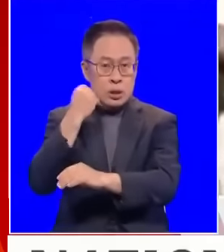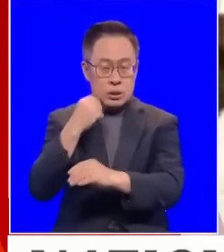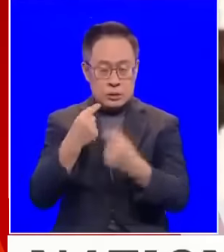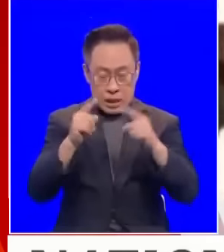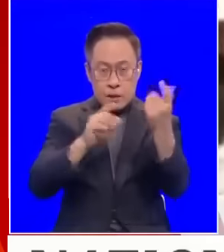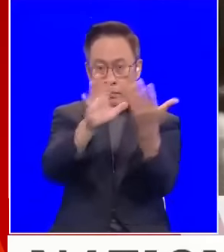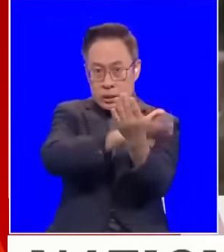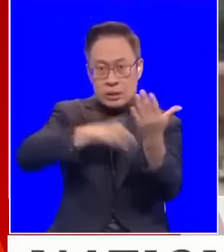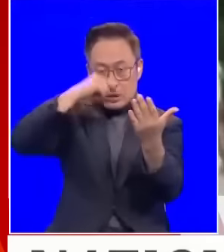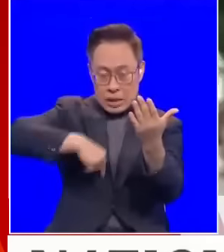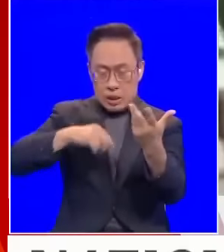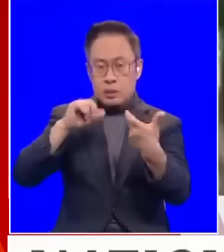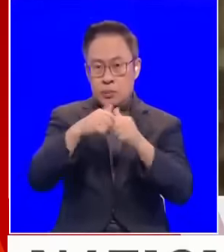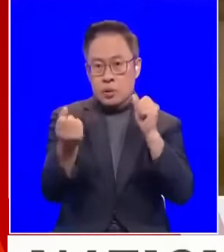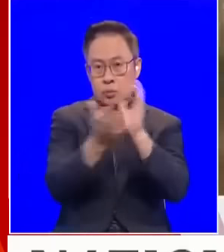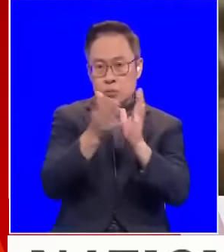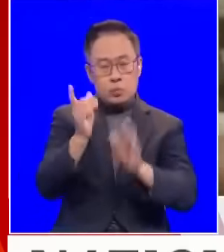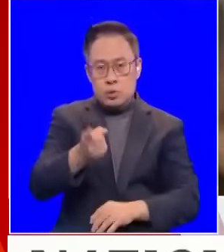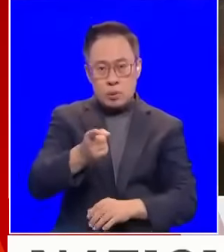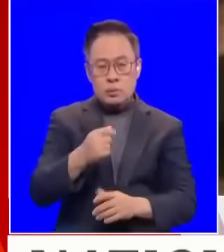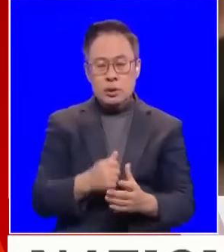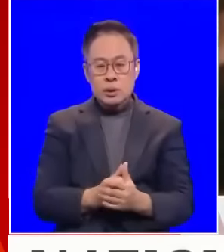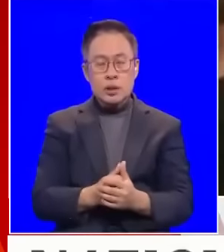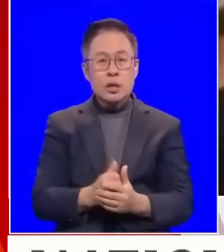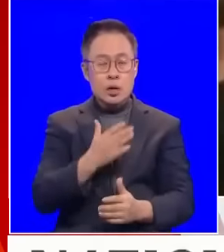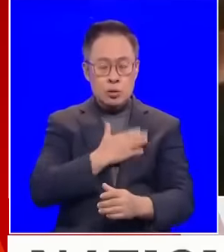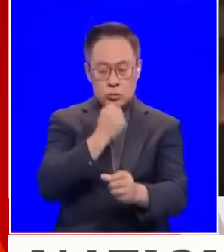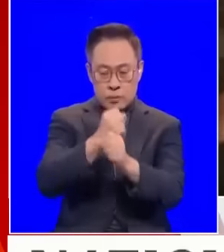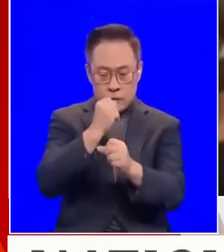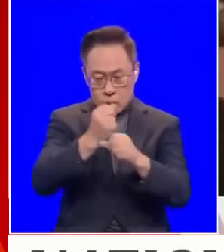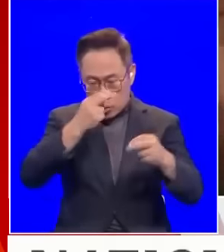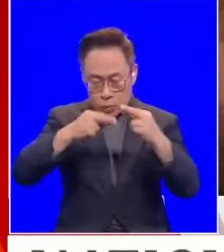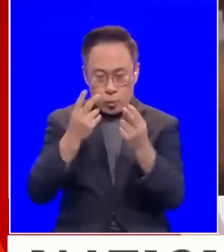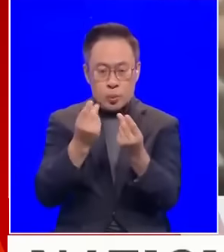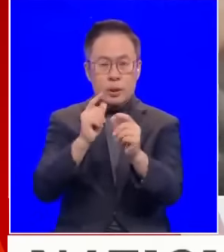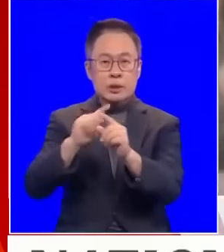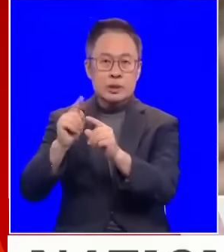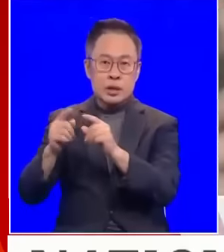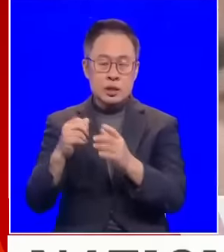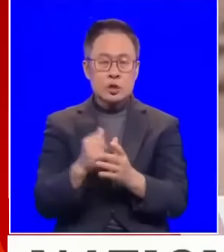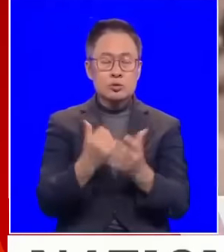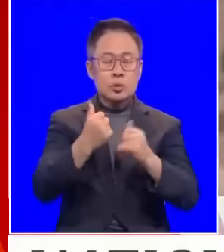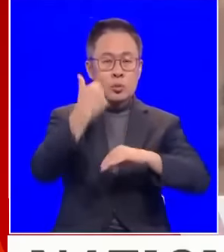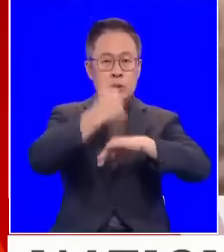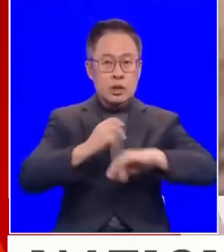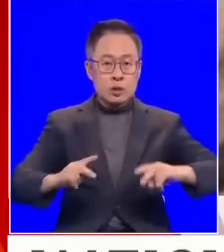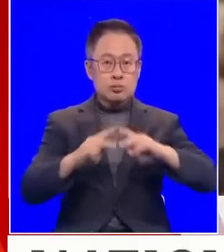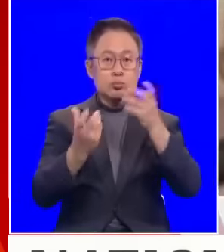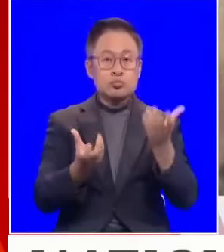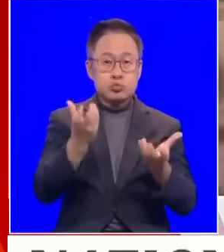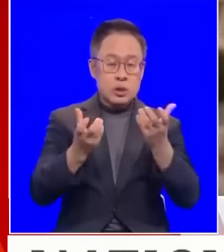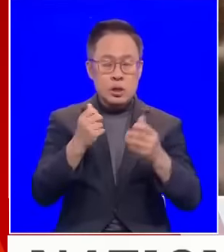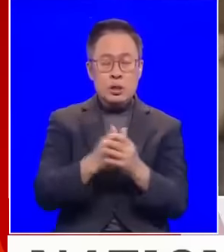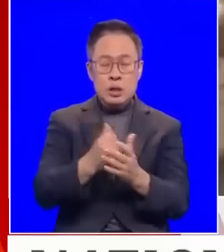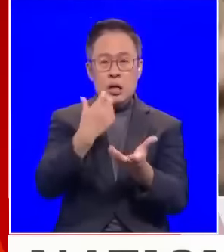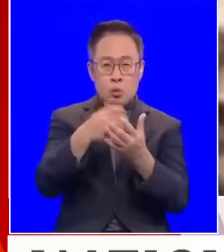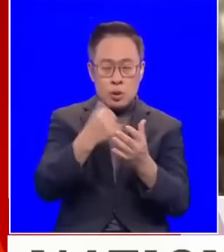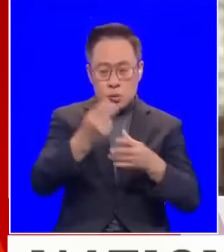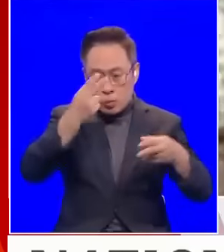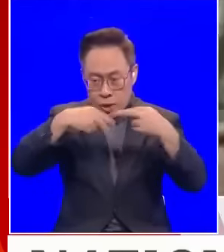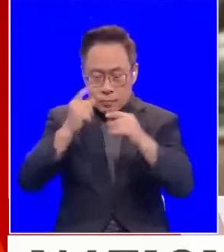ราชการยังคงพยายามติดตามเรื่องนี้และหวังว่าจะมีปฏิหาริย์เกิดขึ้นได้ซึ่งก็มีการหารือในวงพรรคร่วมรัฐบาลเมื่อว